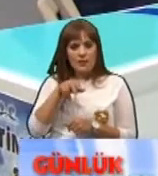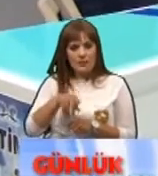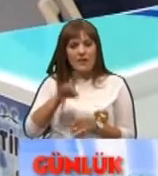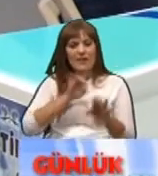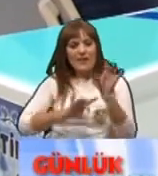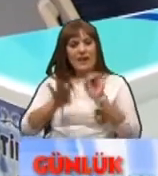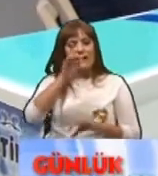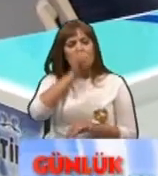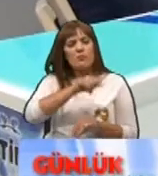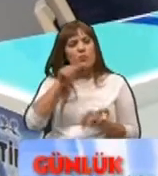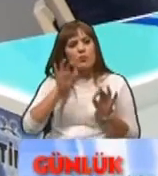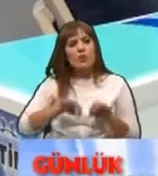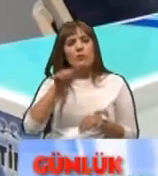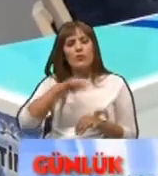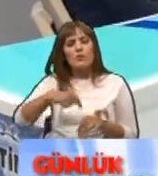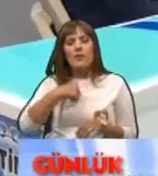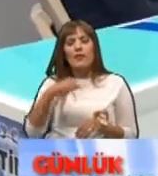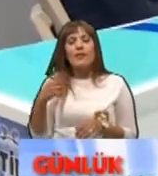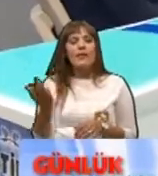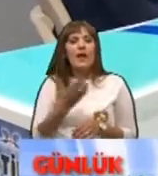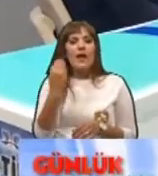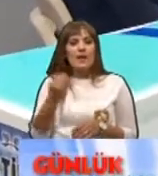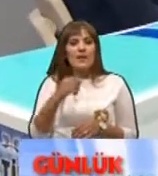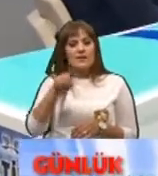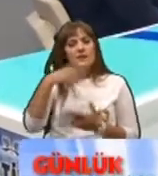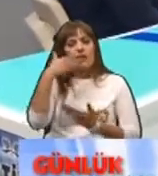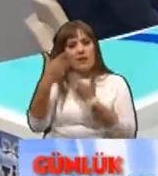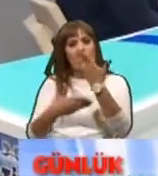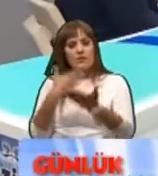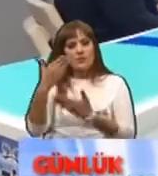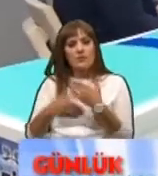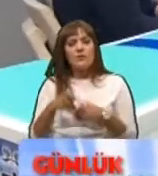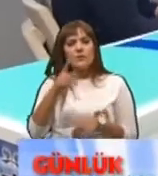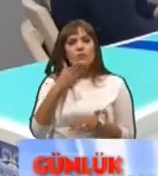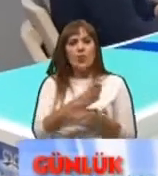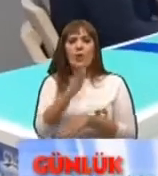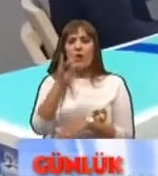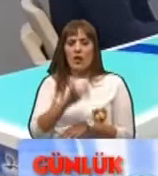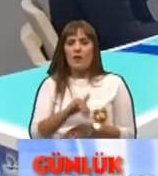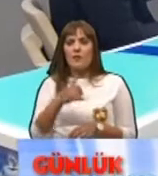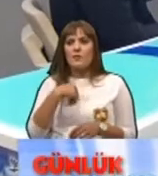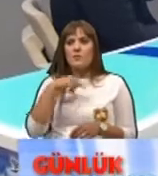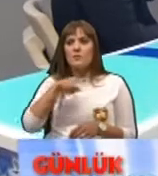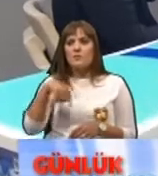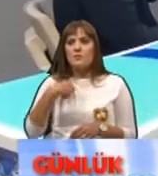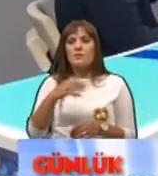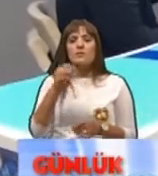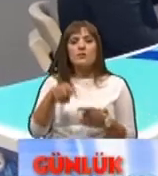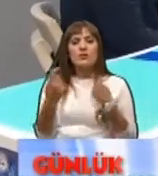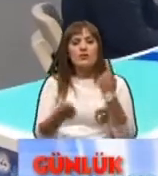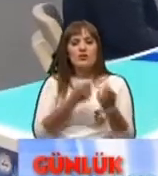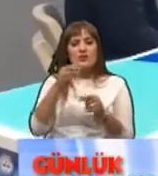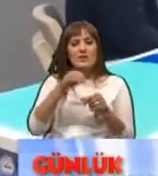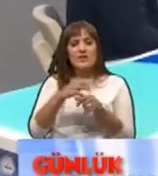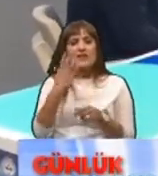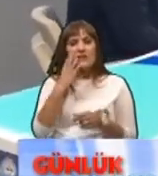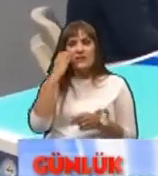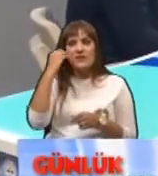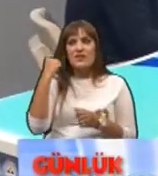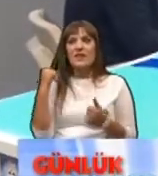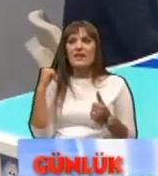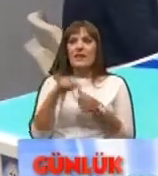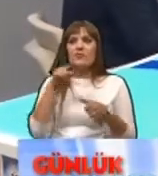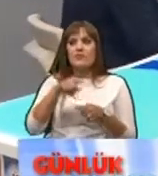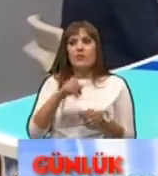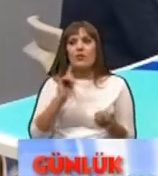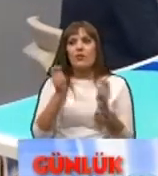diyetisyen mutlaka bunları benden daha iyi size doğru, anlatabiliyor. Tabii, doğru, haklısınız. Şimdi tabii biz dermatoloji olarak tabii işin içindeyiz. Kırışıklıklara tekrar şöyle